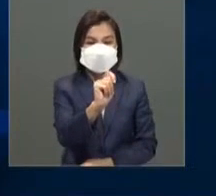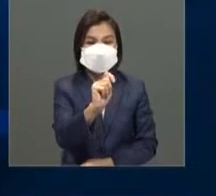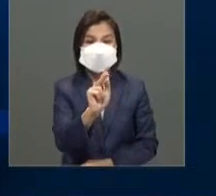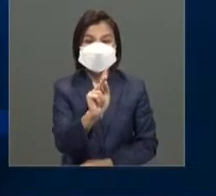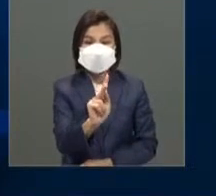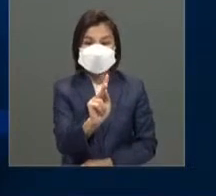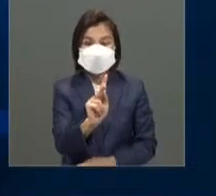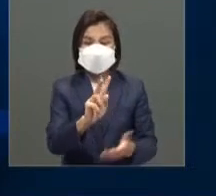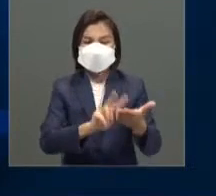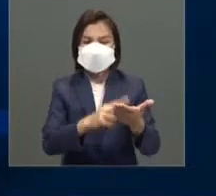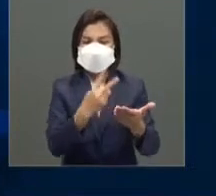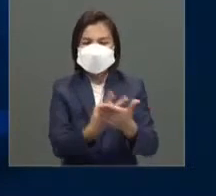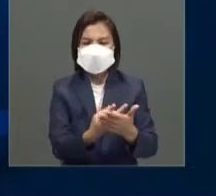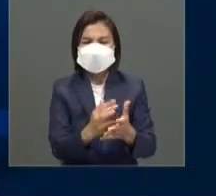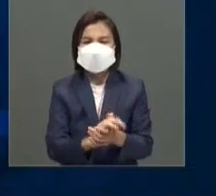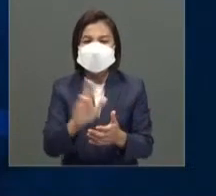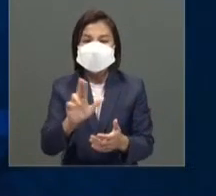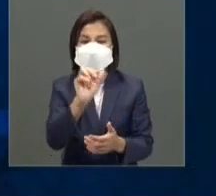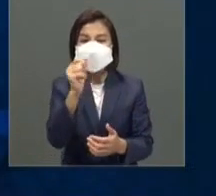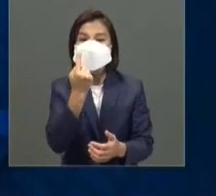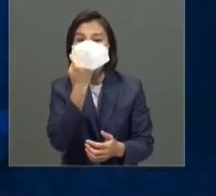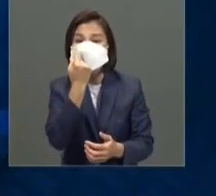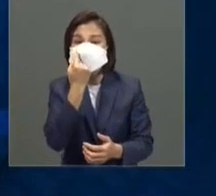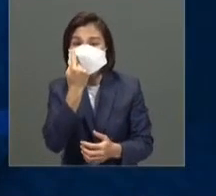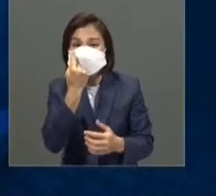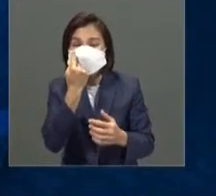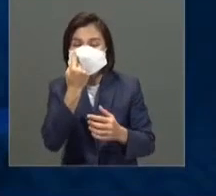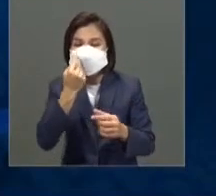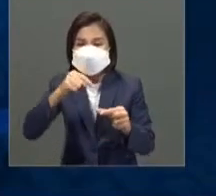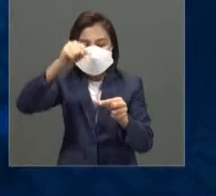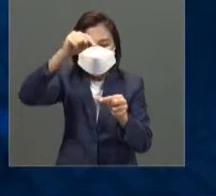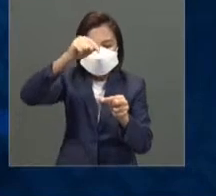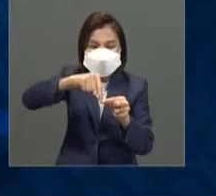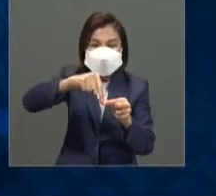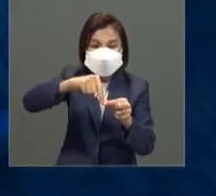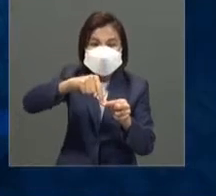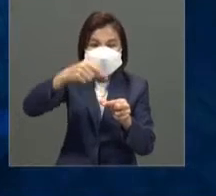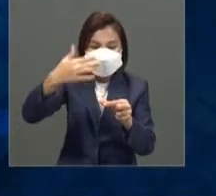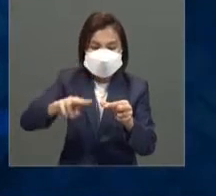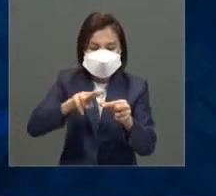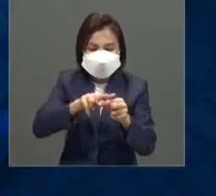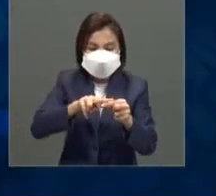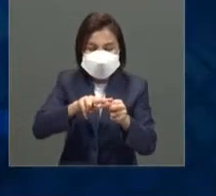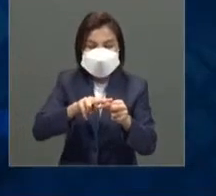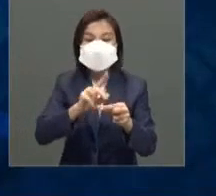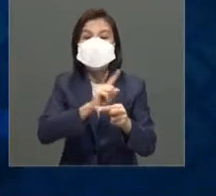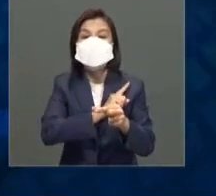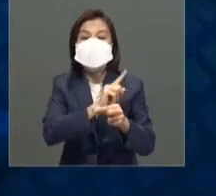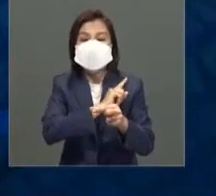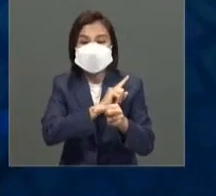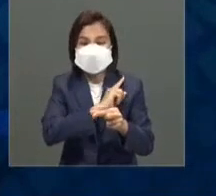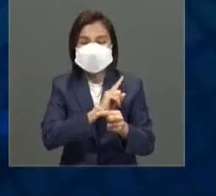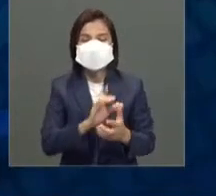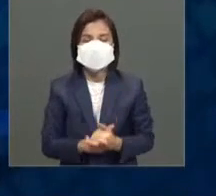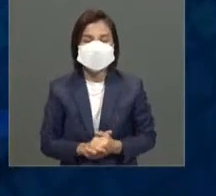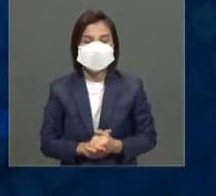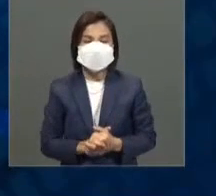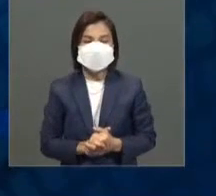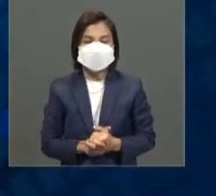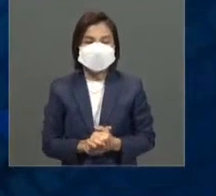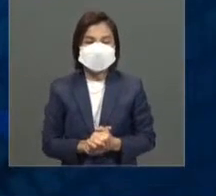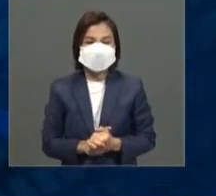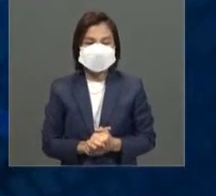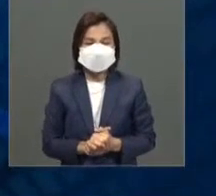แล้วนะครับก็คือผลของการตรวจแบบผลตรวจแบบด่วนนะครับก็คือ Rapid Test ที่ว่าเนี่ยนะ